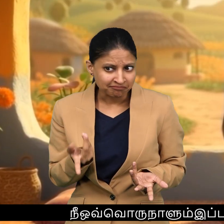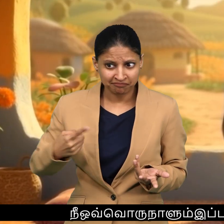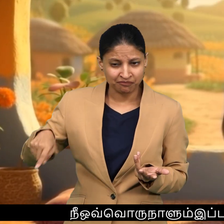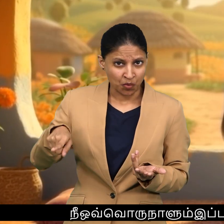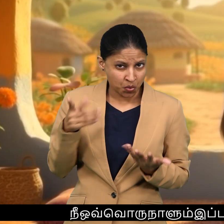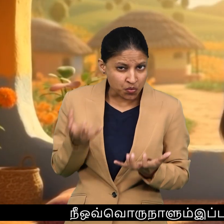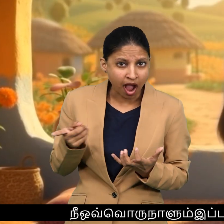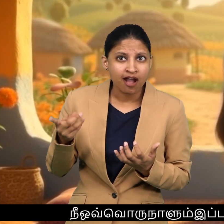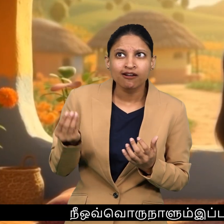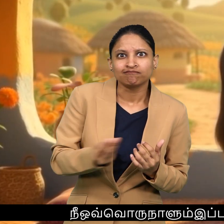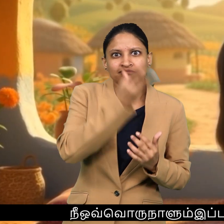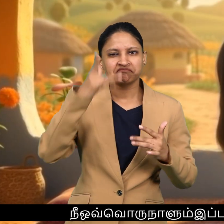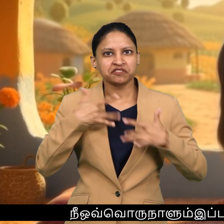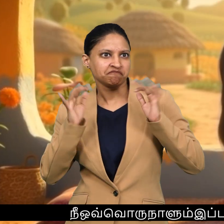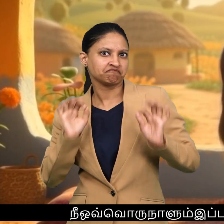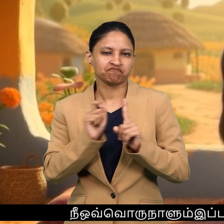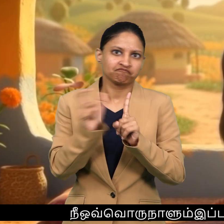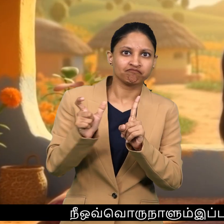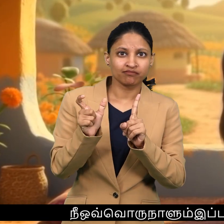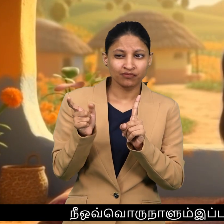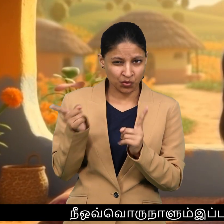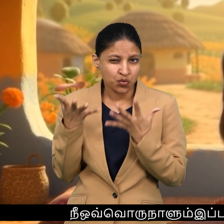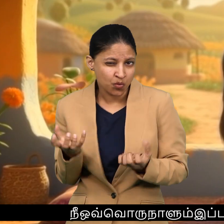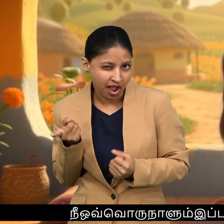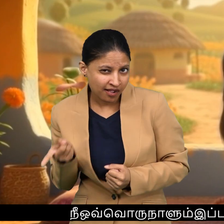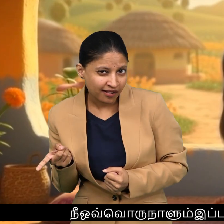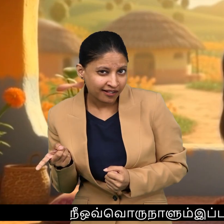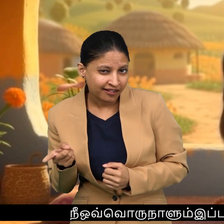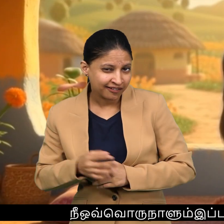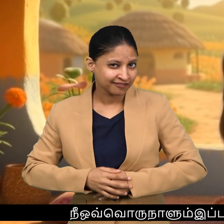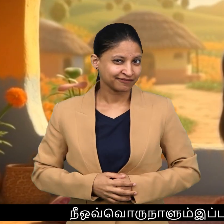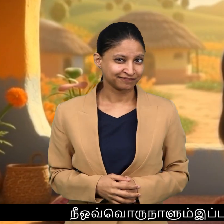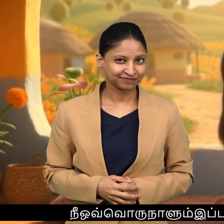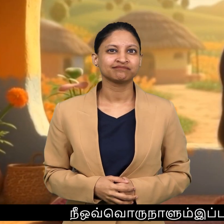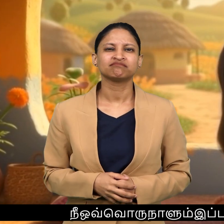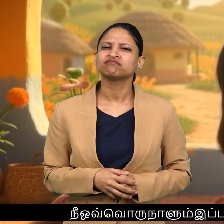நீ ஒவ்வொரு நாளும் இப்படி உணர விரும்புகிறாயா?